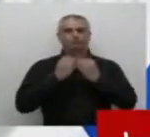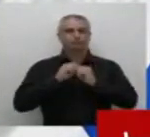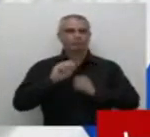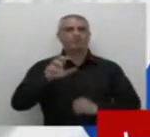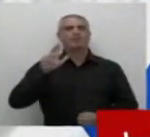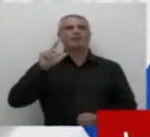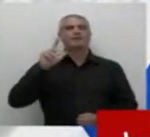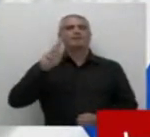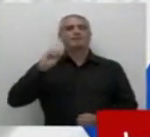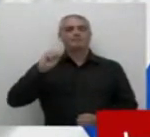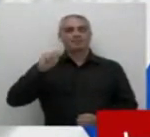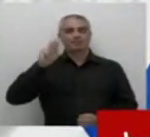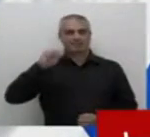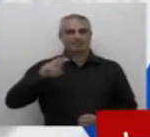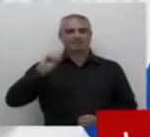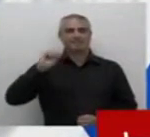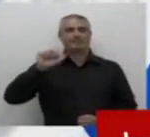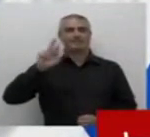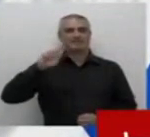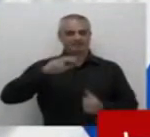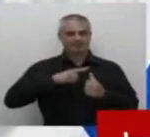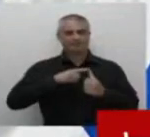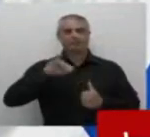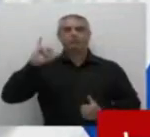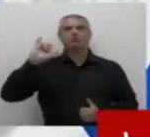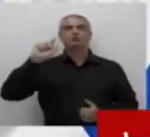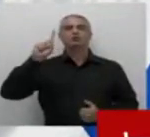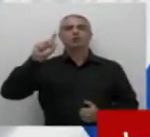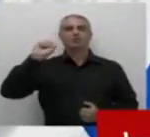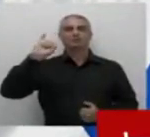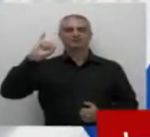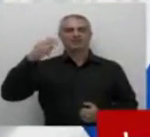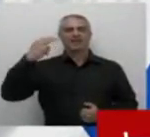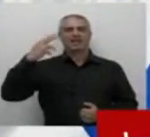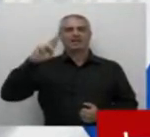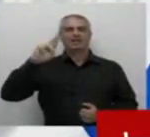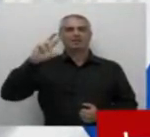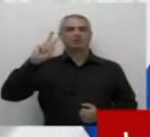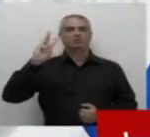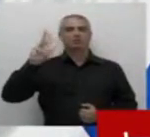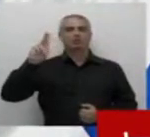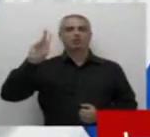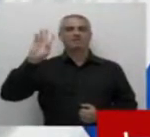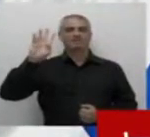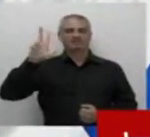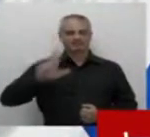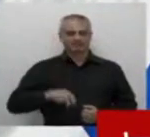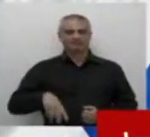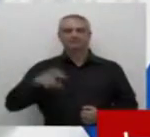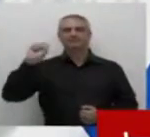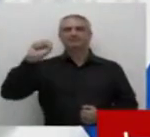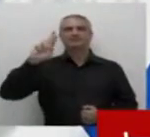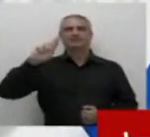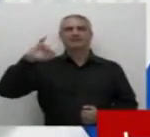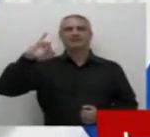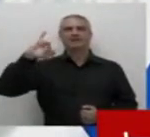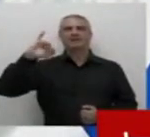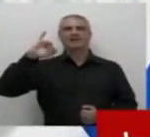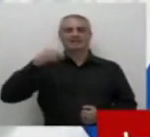متان مس وعائله يوس هشو س وعائله